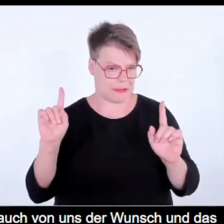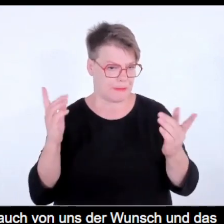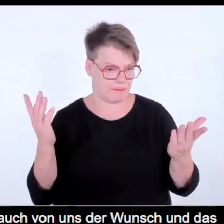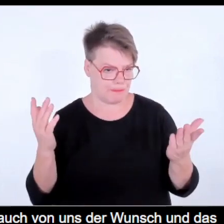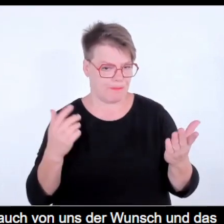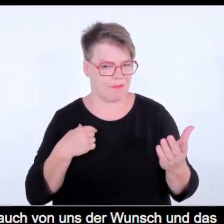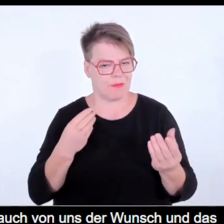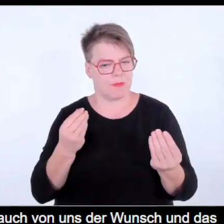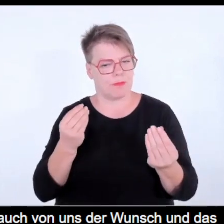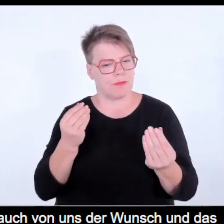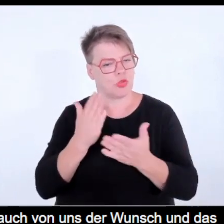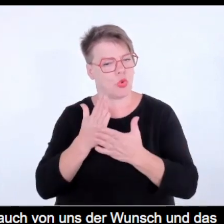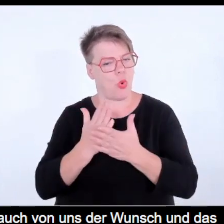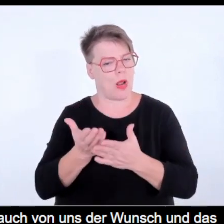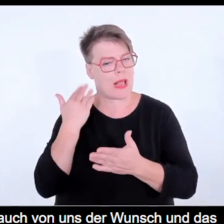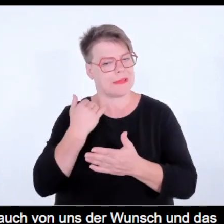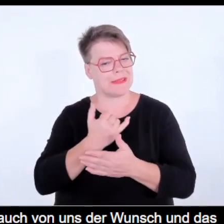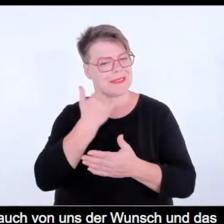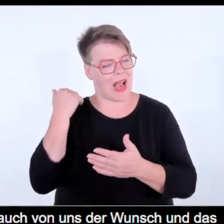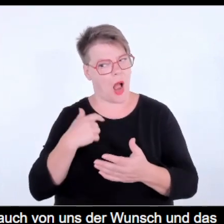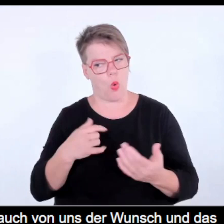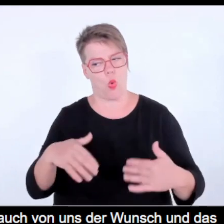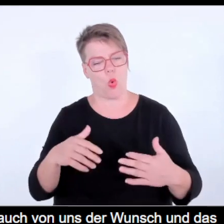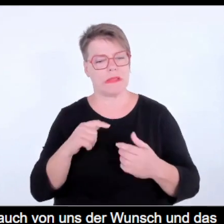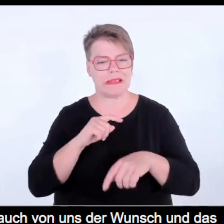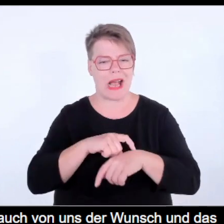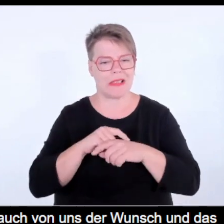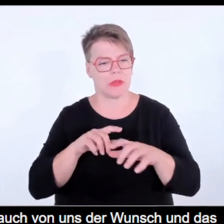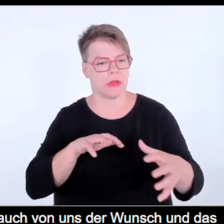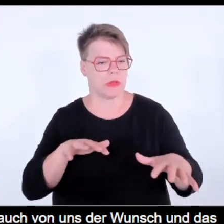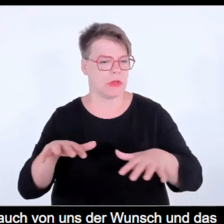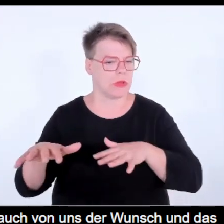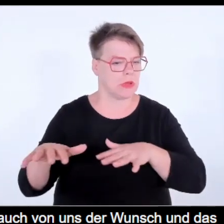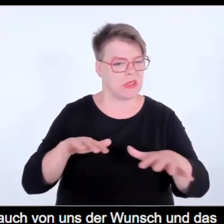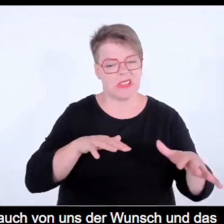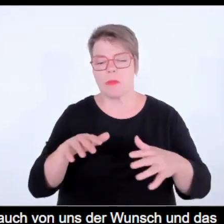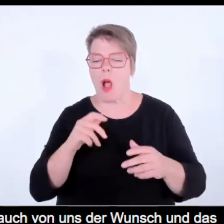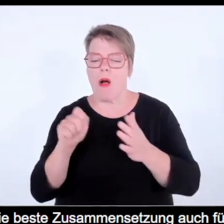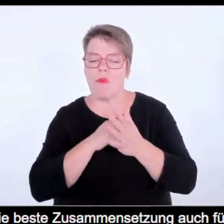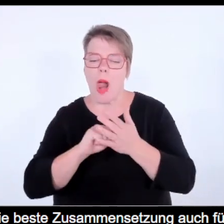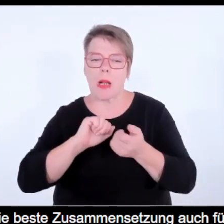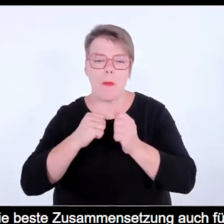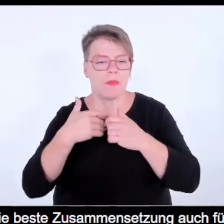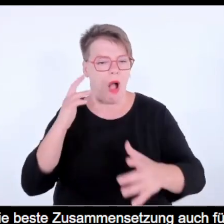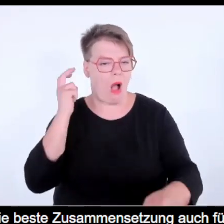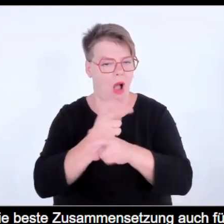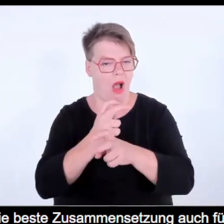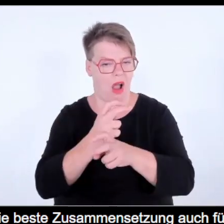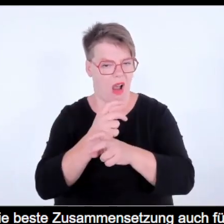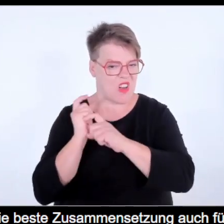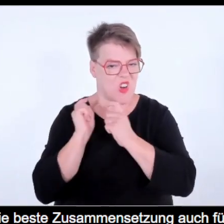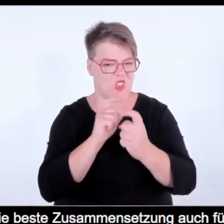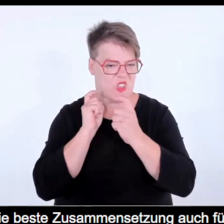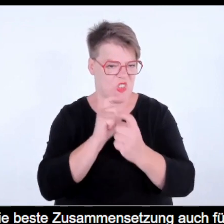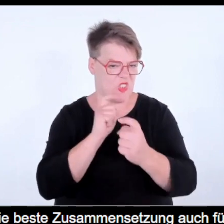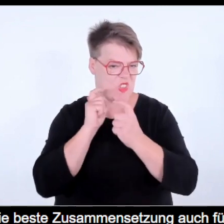dann schon auch Vorbild sind für das, was danach kommt und das muss man auch immer bedenken und deshalb auch im Stil und in der Auseinandersetzung